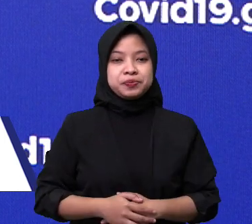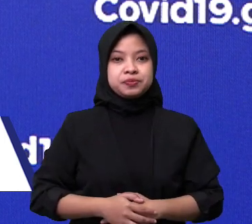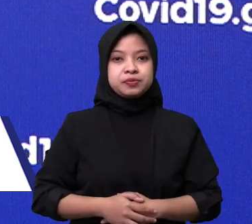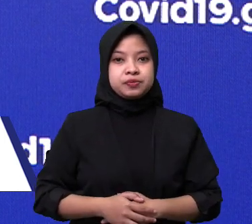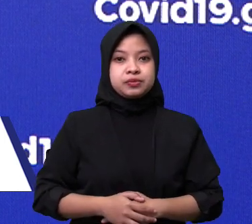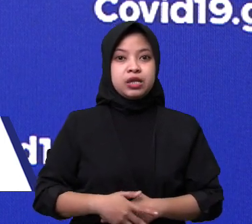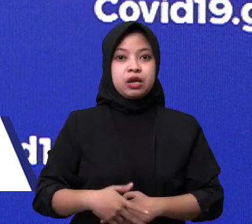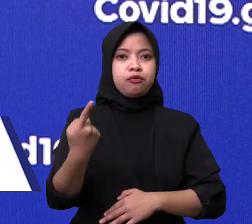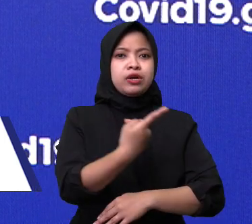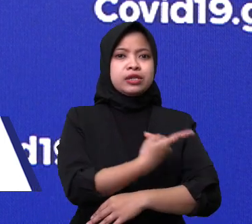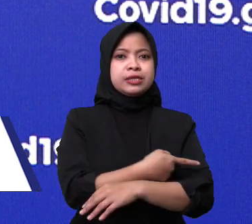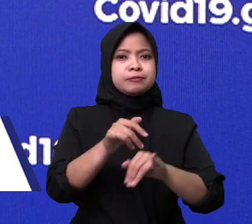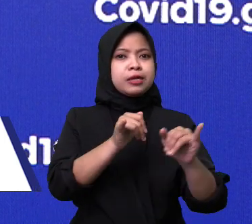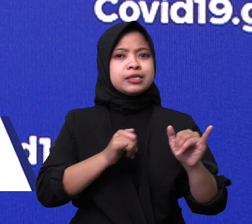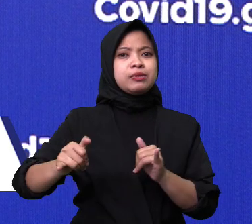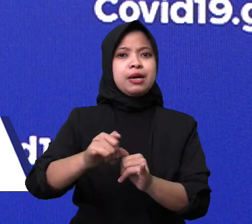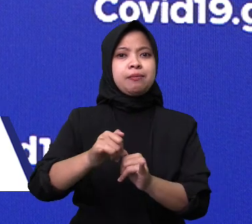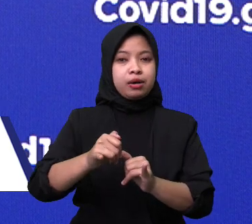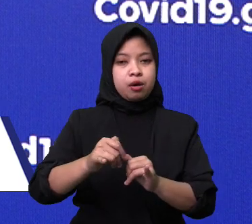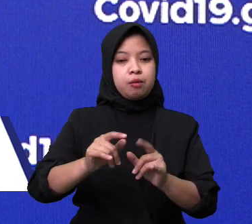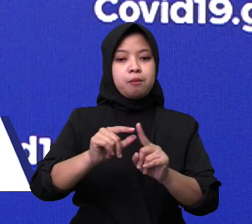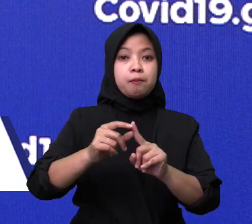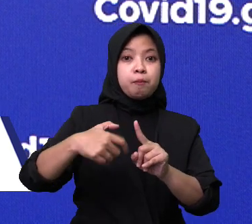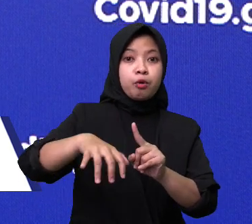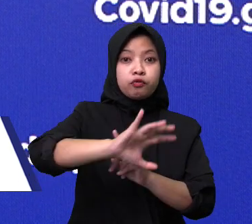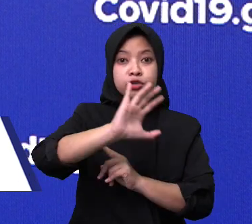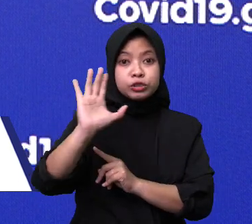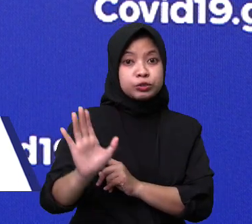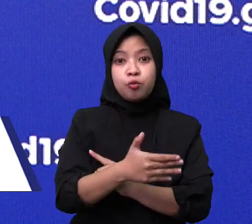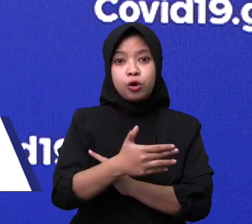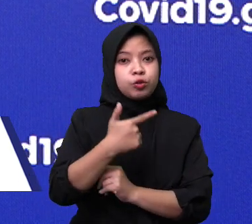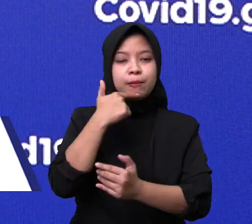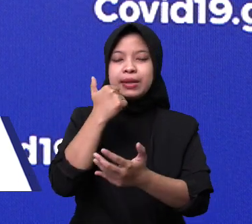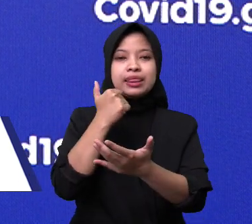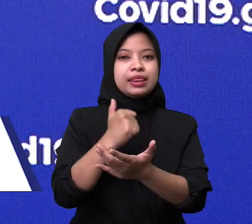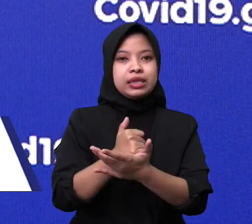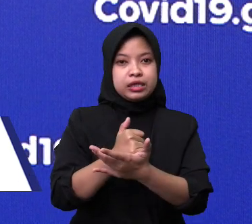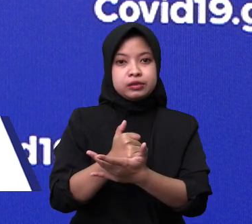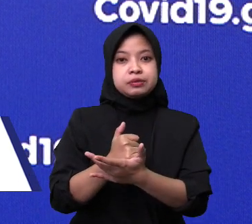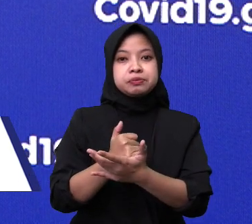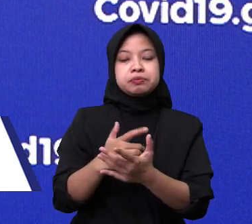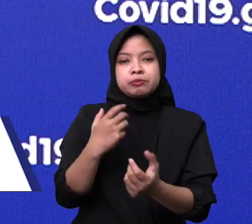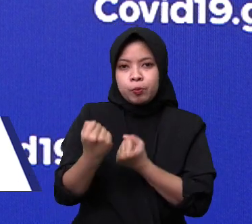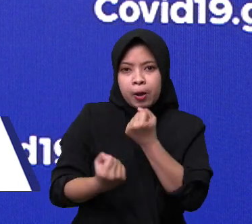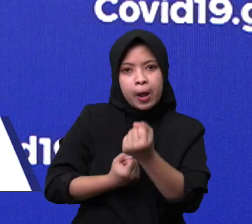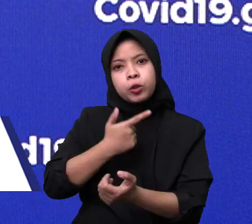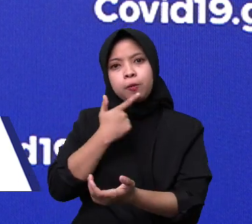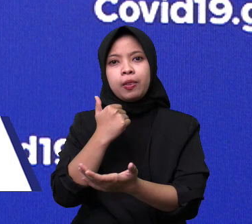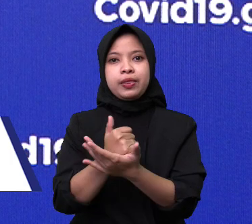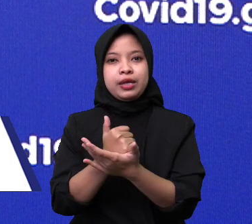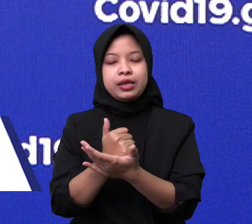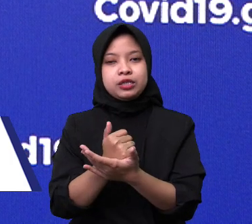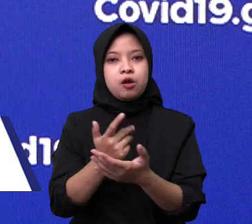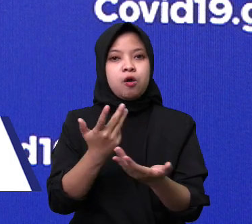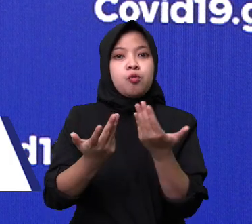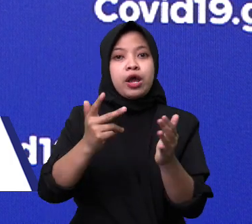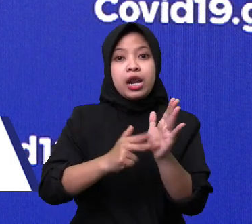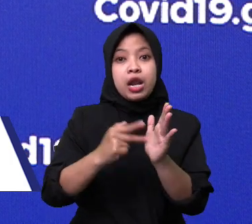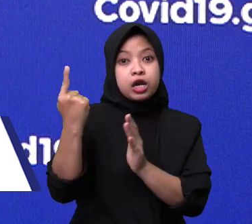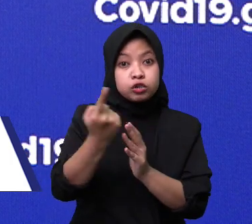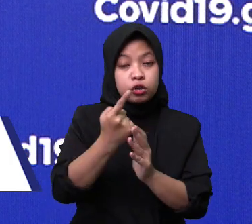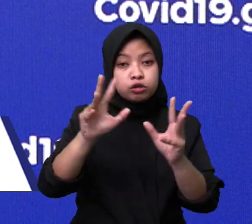Pemerataan cakupan vaksinasi di seluruh provinsi juga menjadi hal penting yang harus diupayakan. Meskipun angka nasional